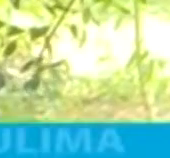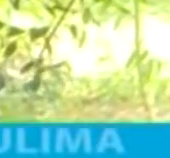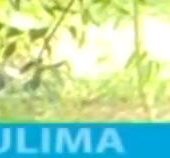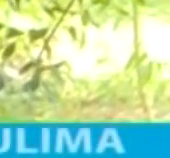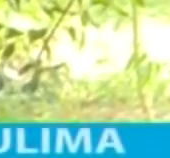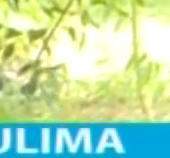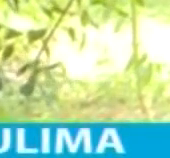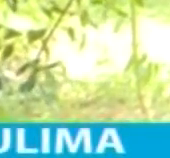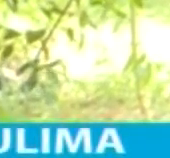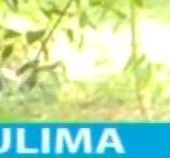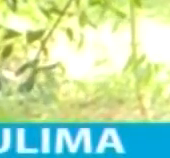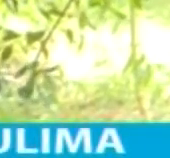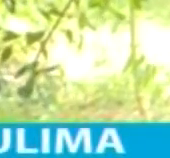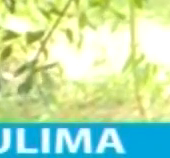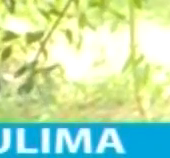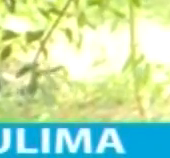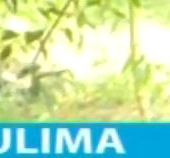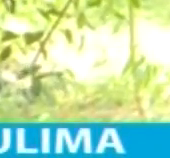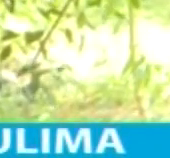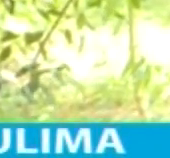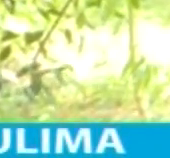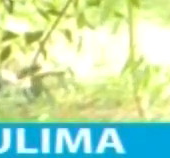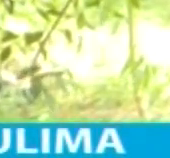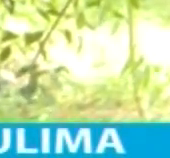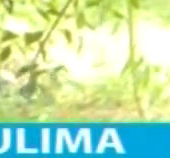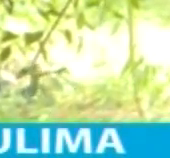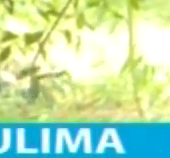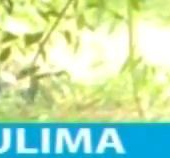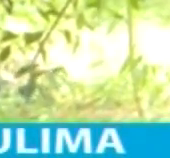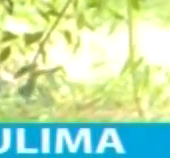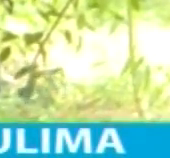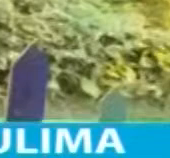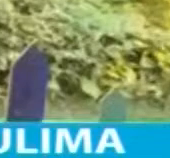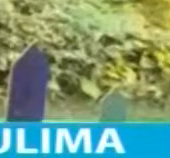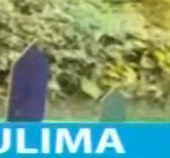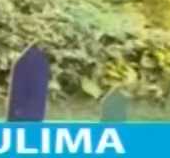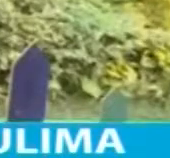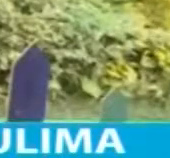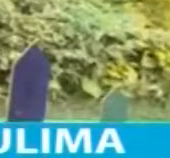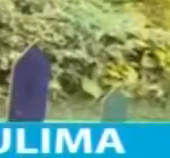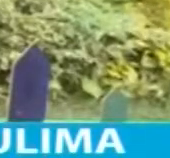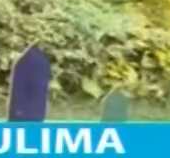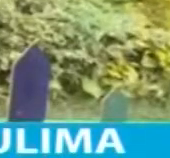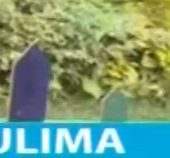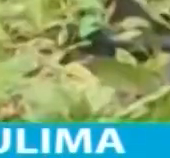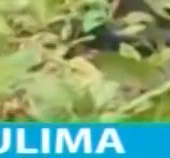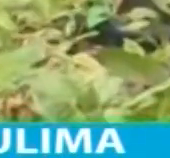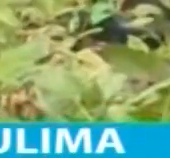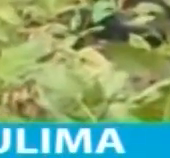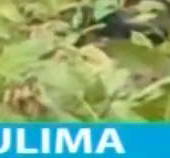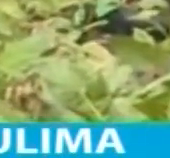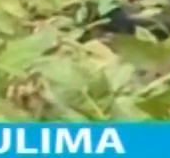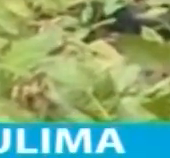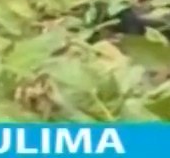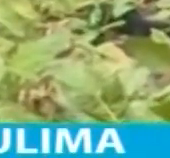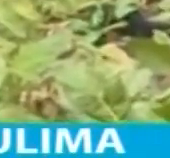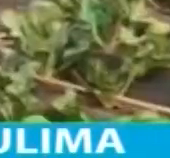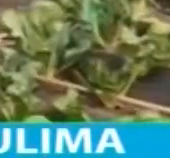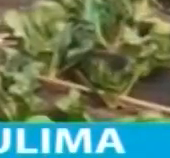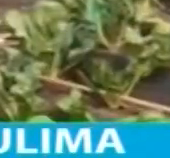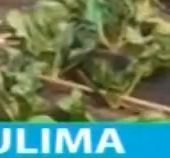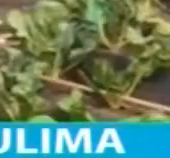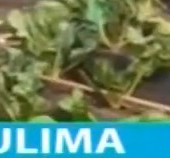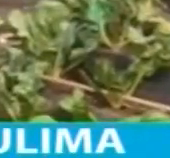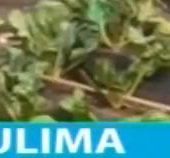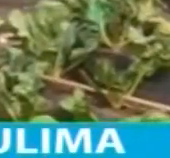Wiki hii kwenye Mkulima tutajiunga na vijana wa Mwengenye watufunze kuhusu kilimo mjini. Mimi